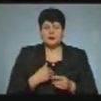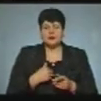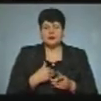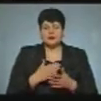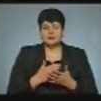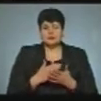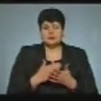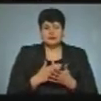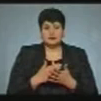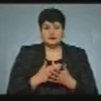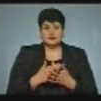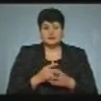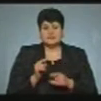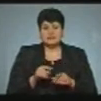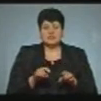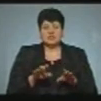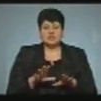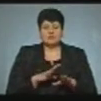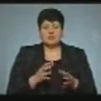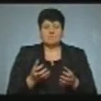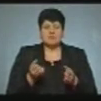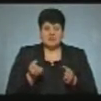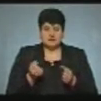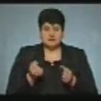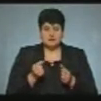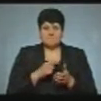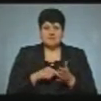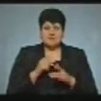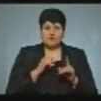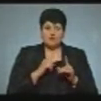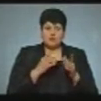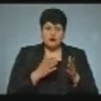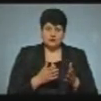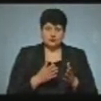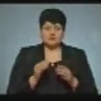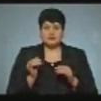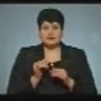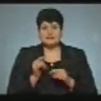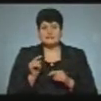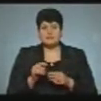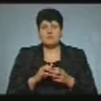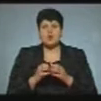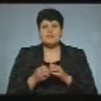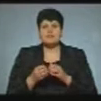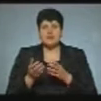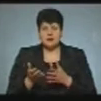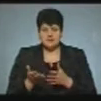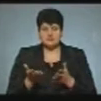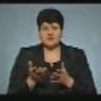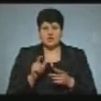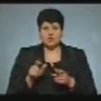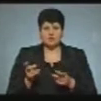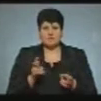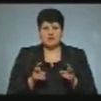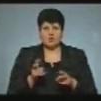зіткнулися з тими рішеннями, які були прийняті міською радою, і з тими проблемами, з якими люди приходять